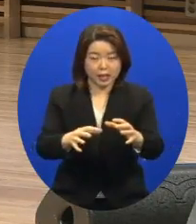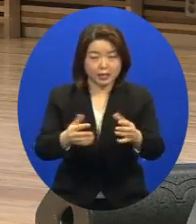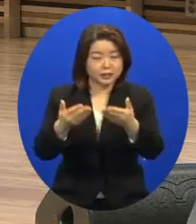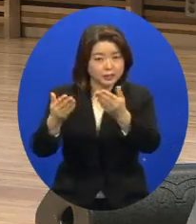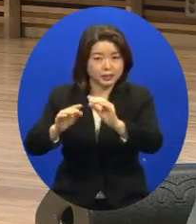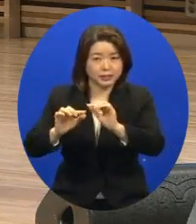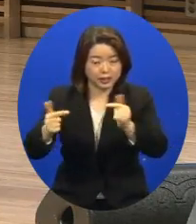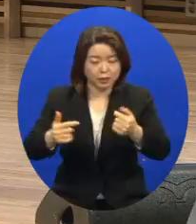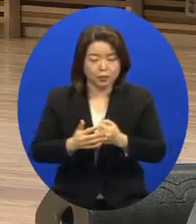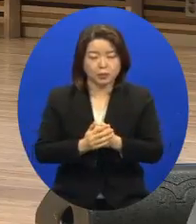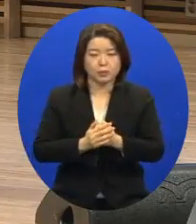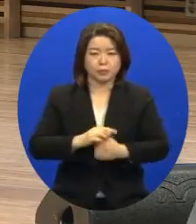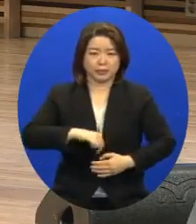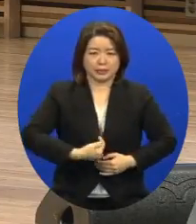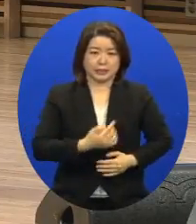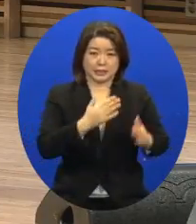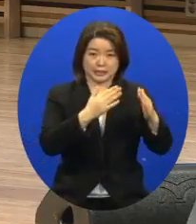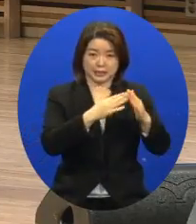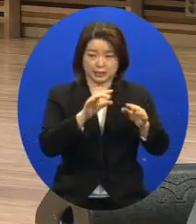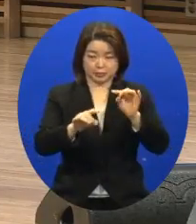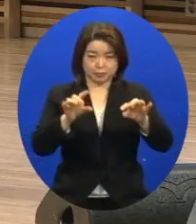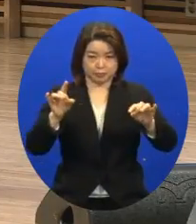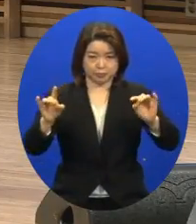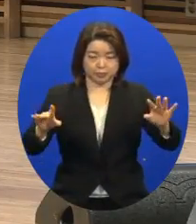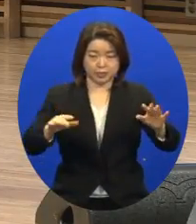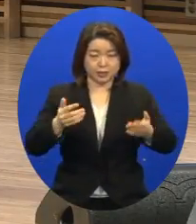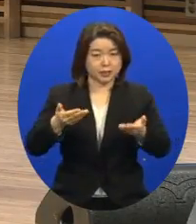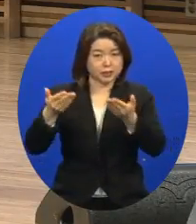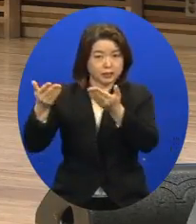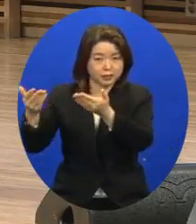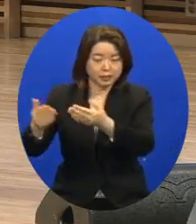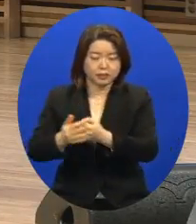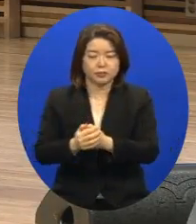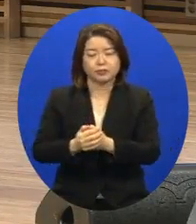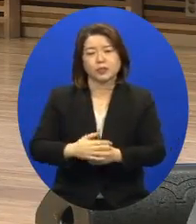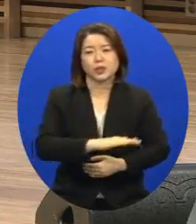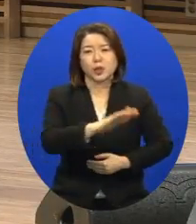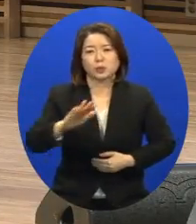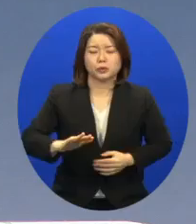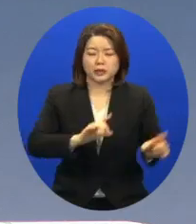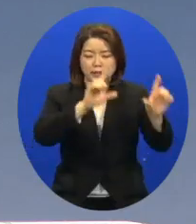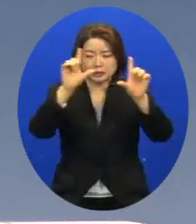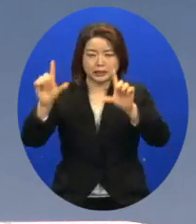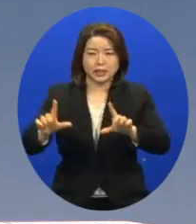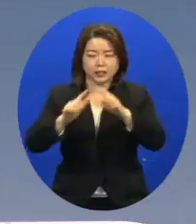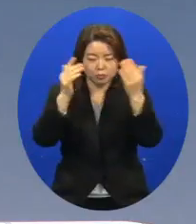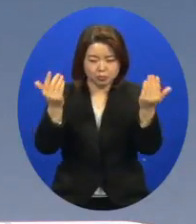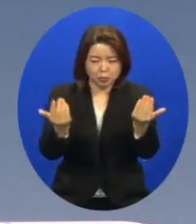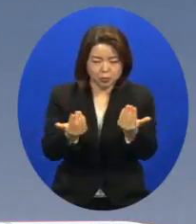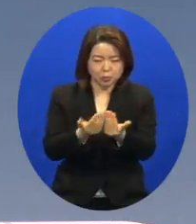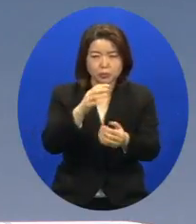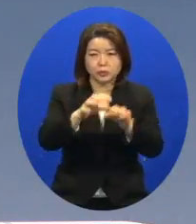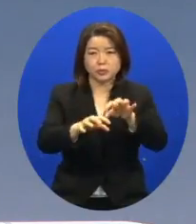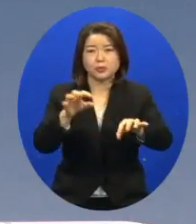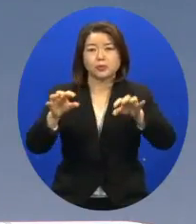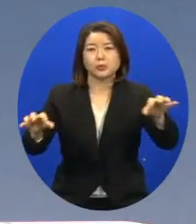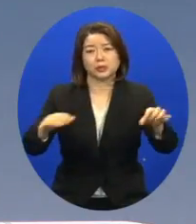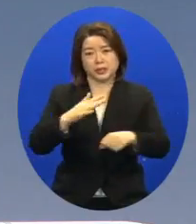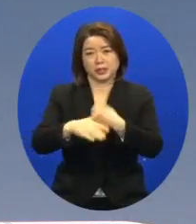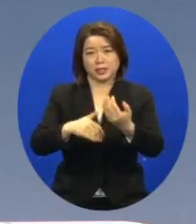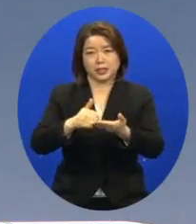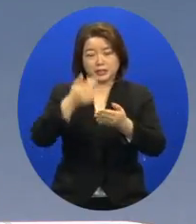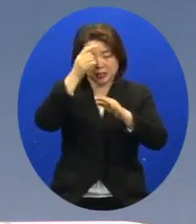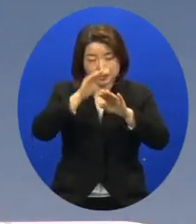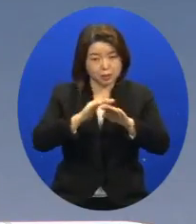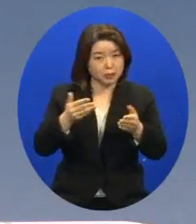예배 하면서 우리가 사는 일상의 모든 곳이 하나님께 예배하는 곳이라는 것을